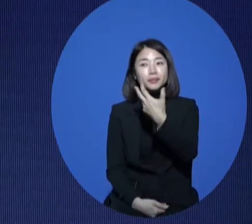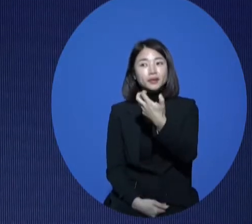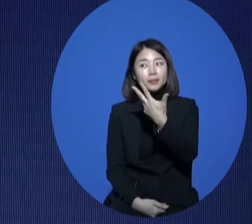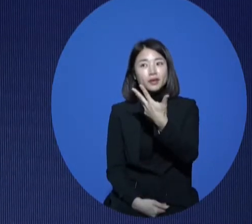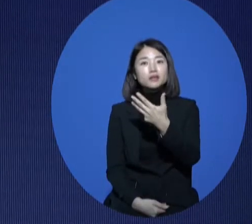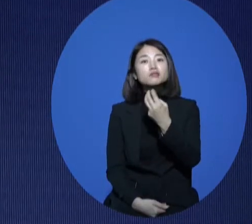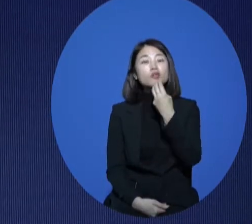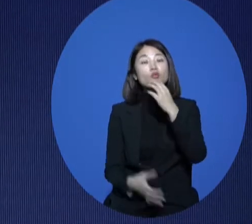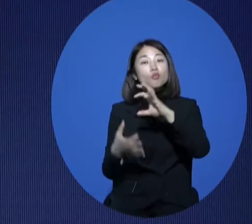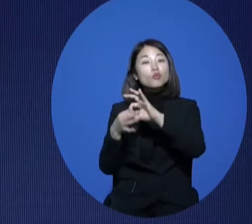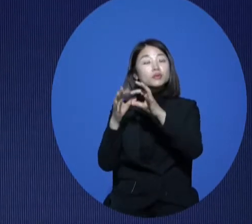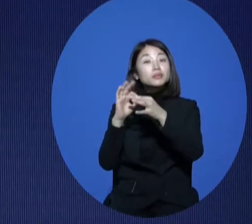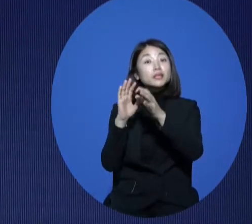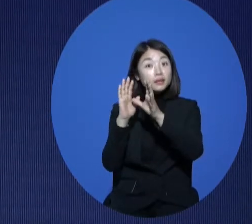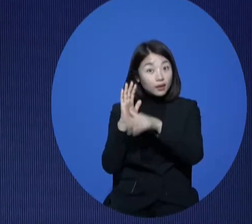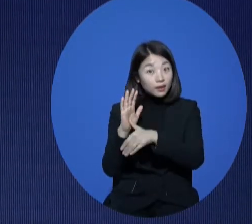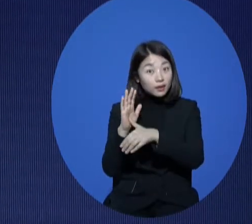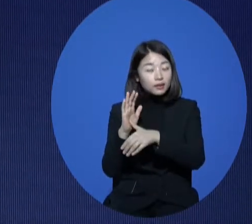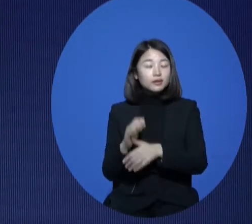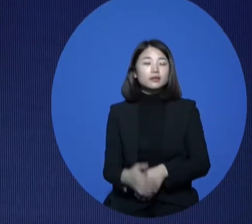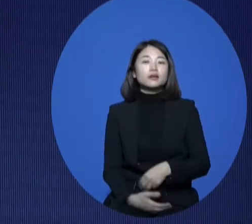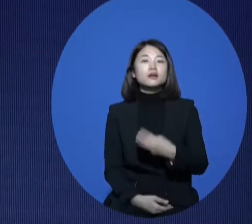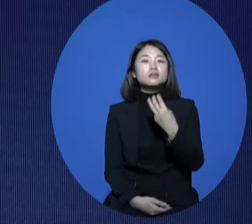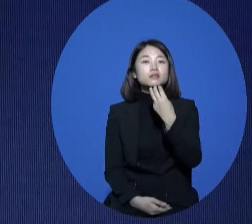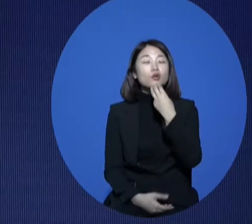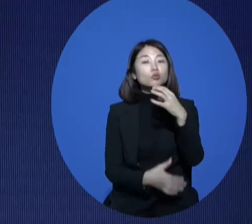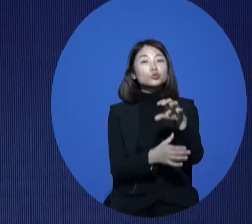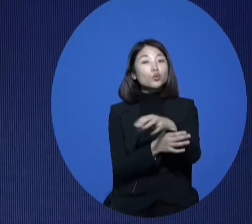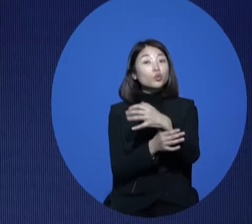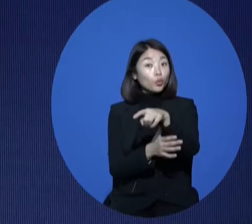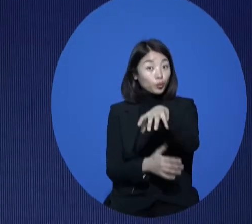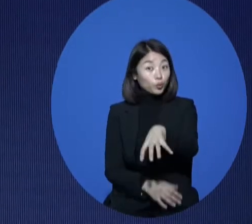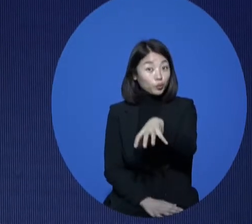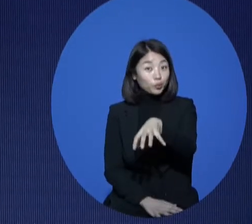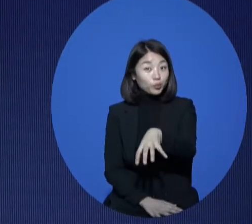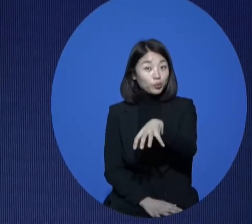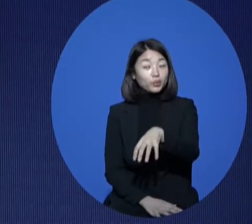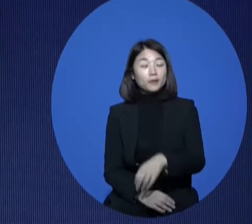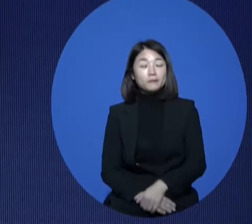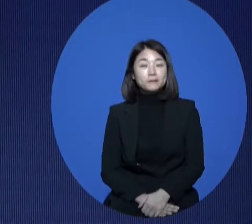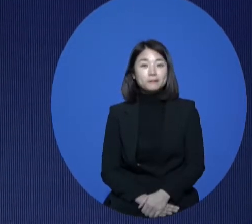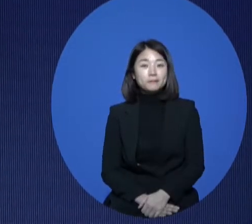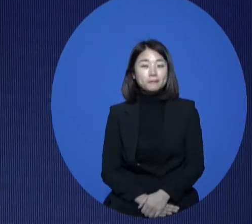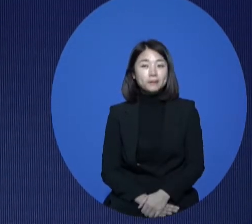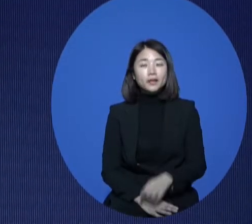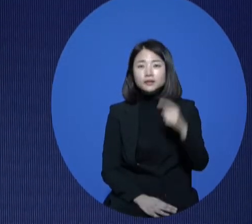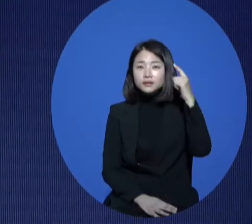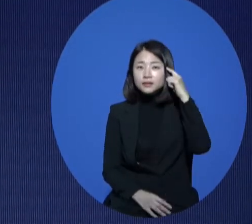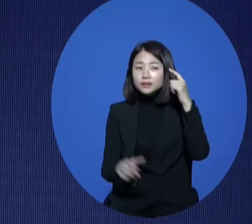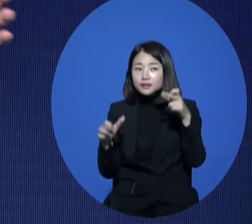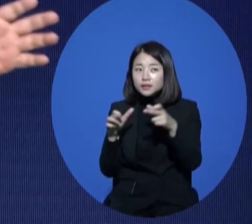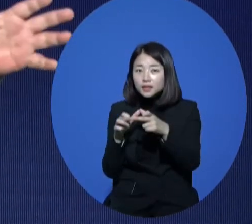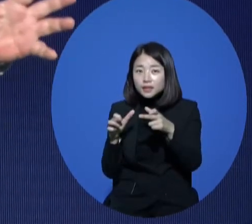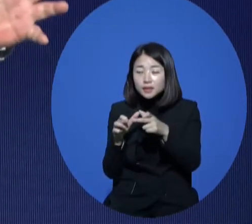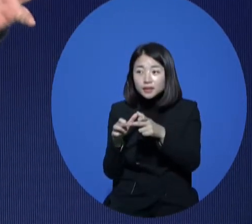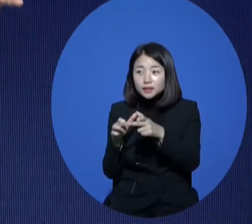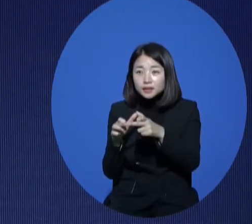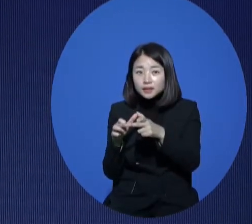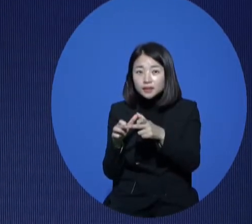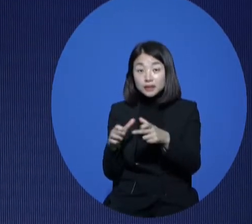올림픽 때에 서울 종로구에서 이 발달 장애 청년들을 갖다